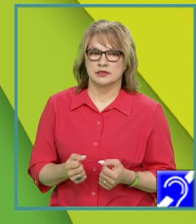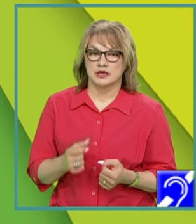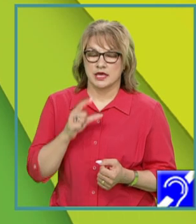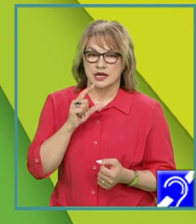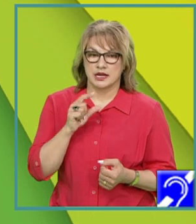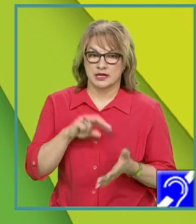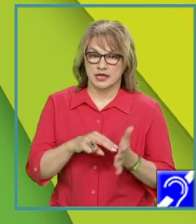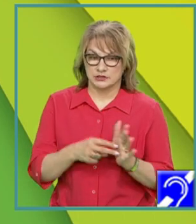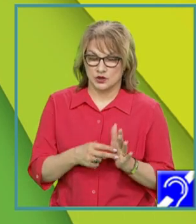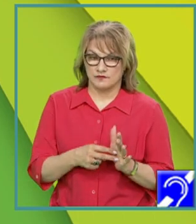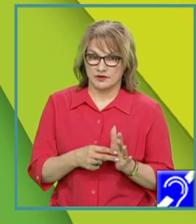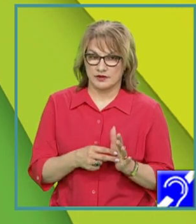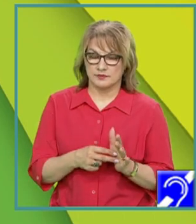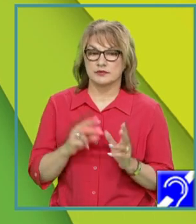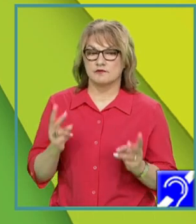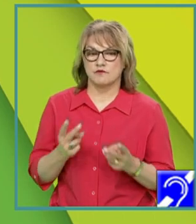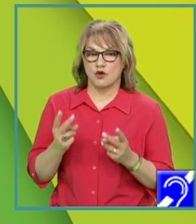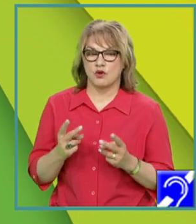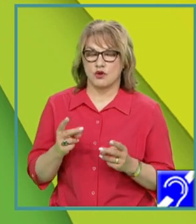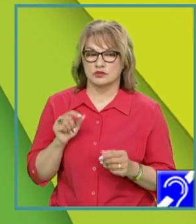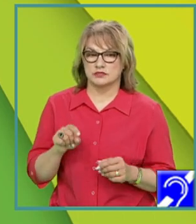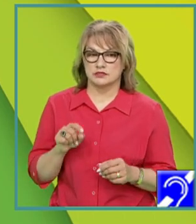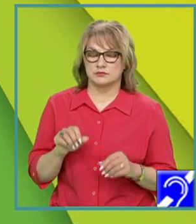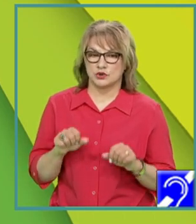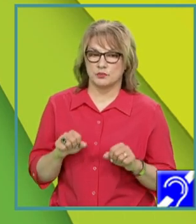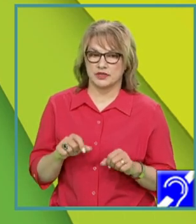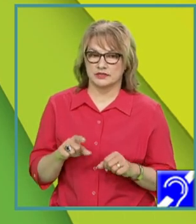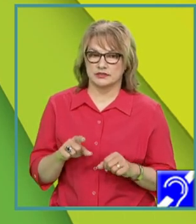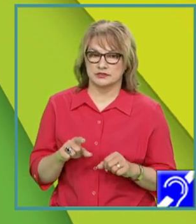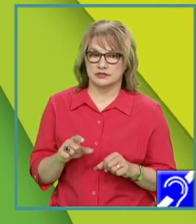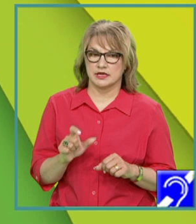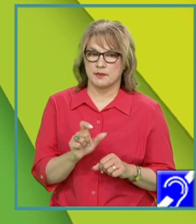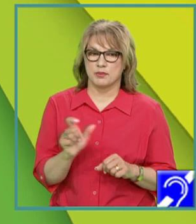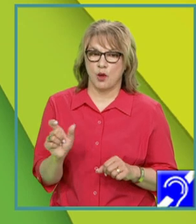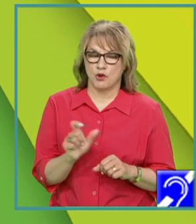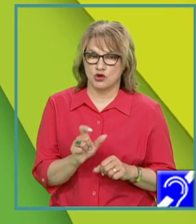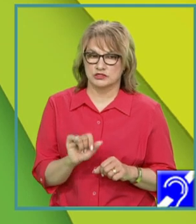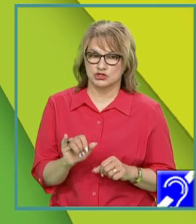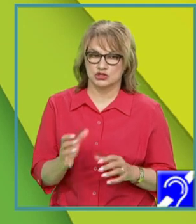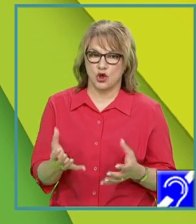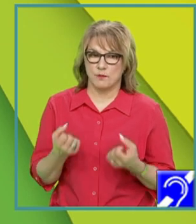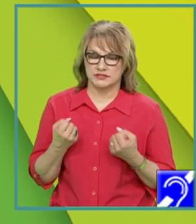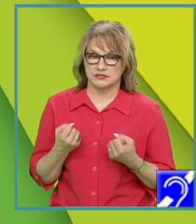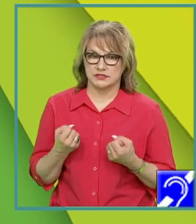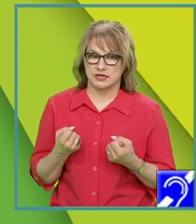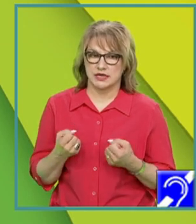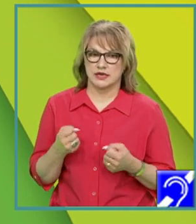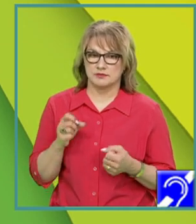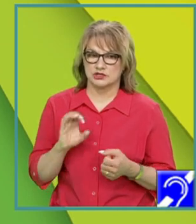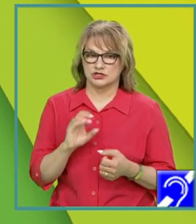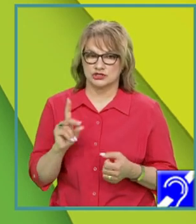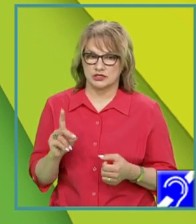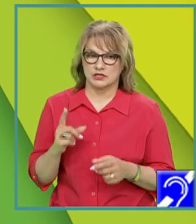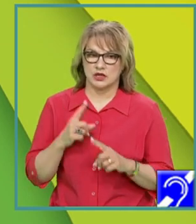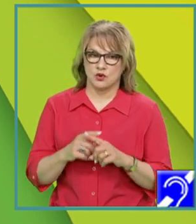rezolvăm folosind proprietățile proporției și obținem că si de